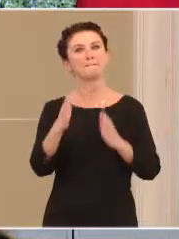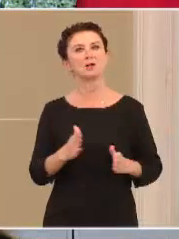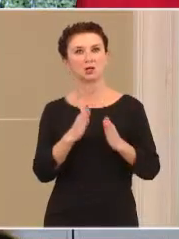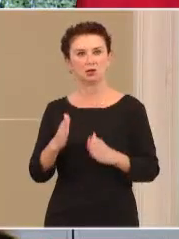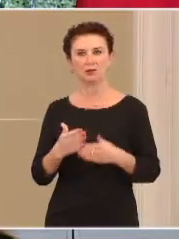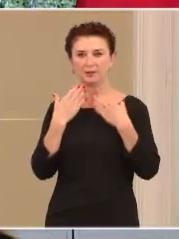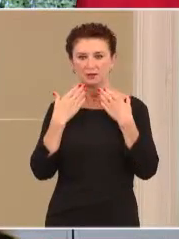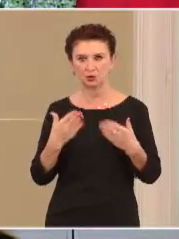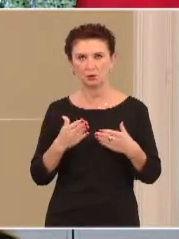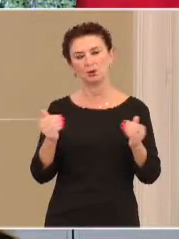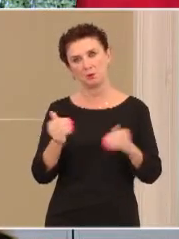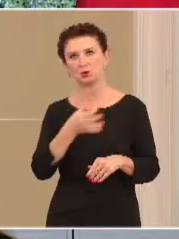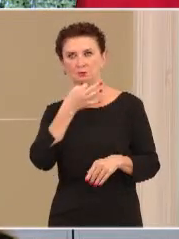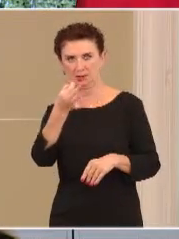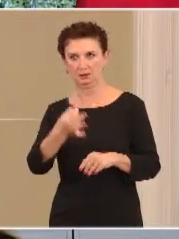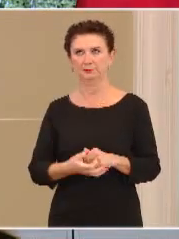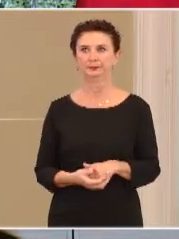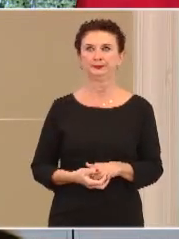Dziękuję bardzo. Mamy czas na kilka pytań.